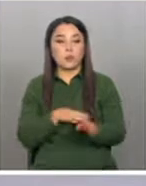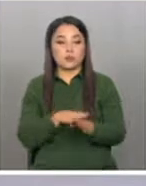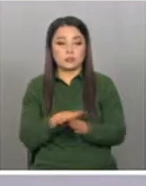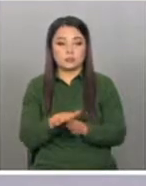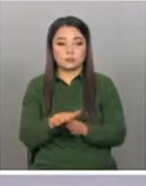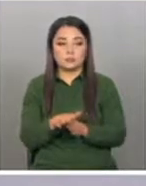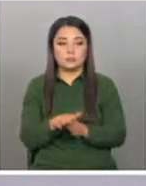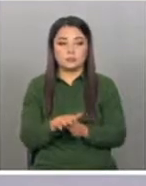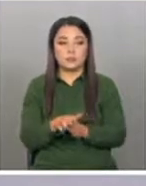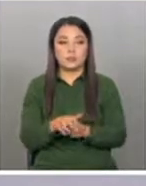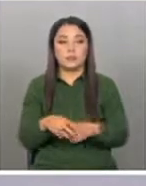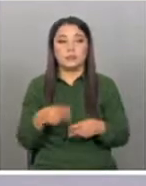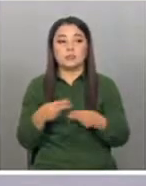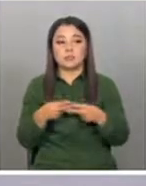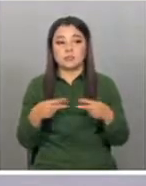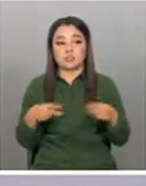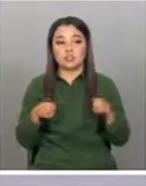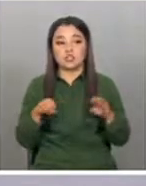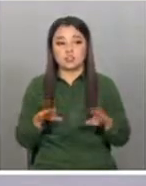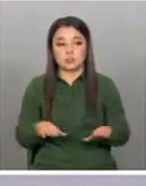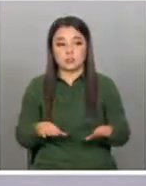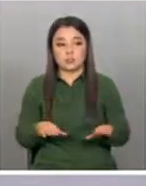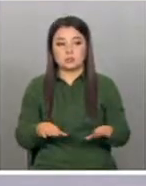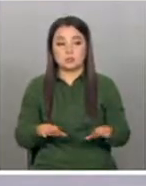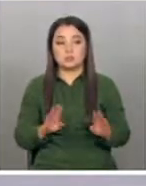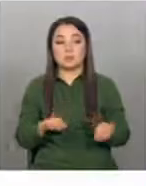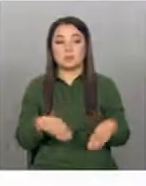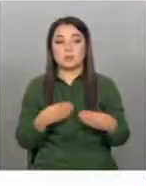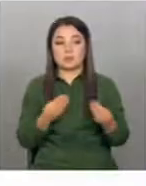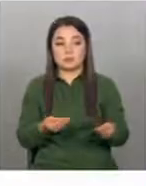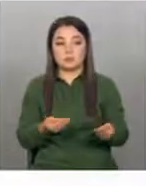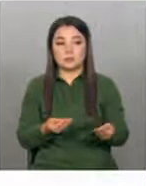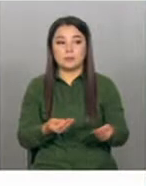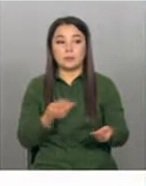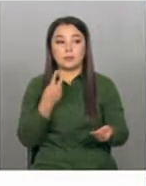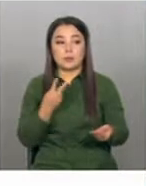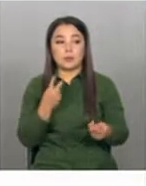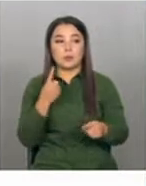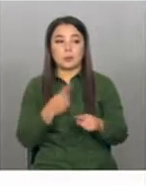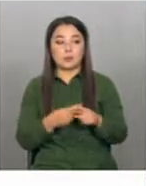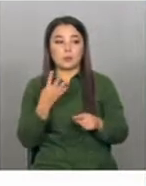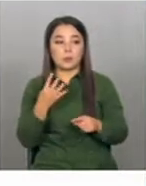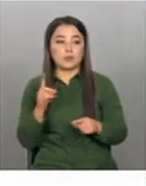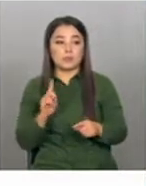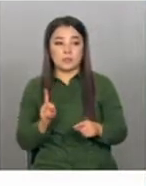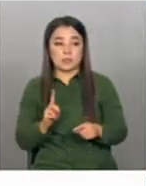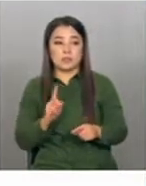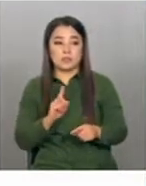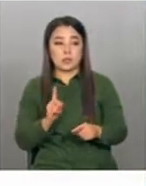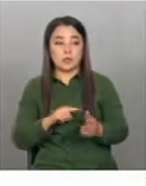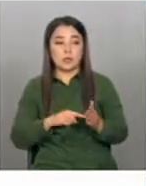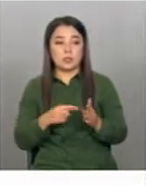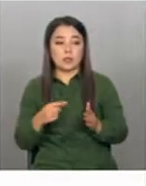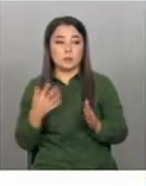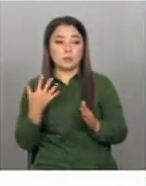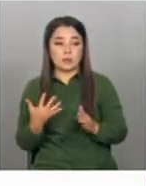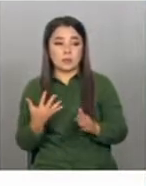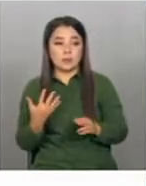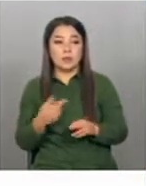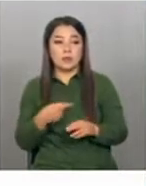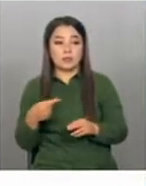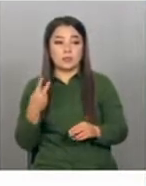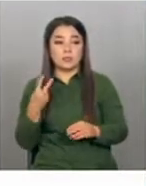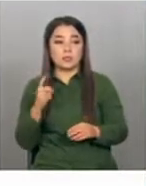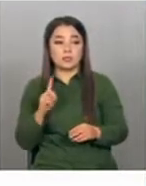орындайық. Теңсіздікті шешіңіздер. Берілгені 2 қосылған 4z көбейту z азайтылған 5,